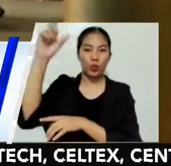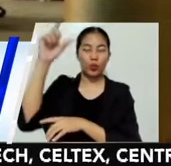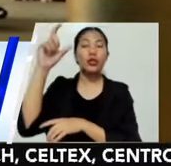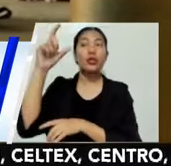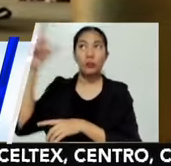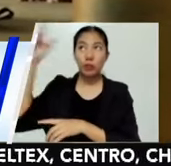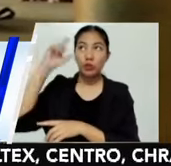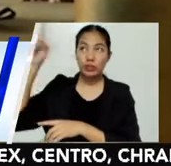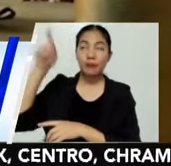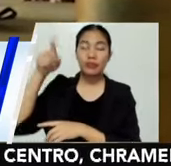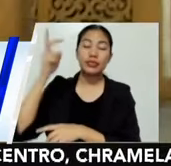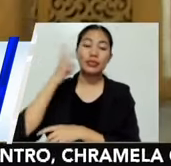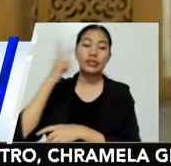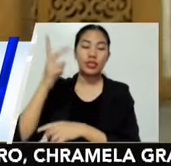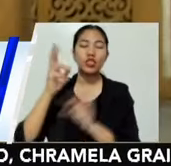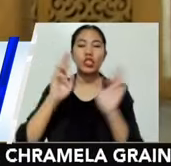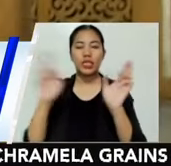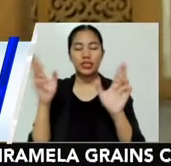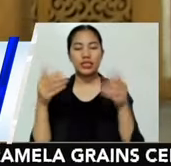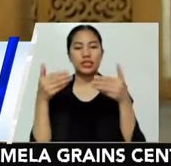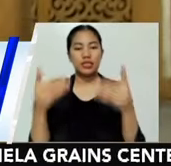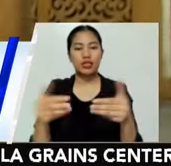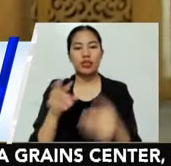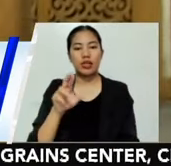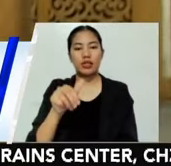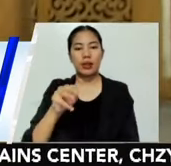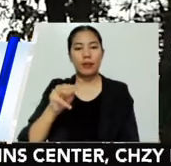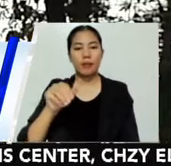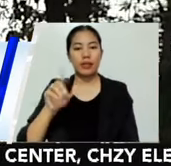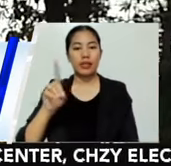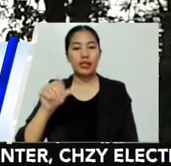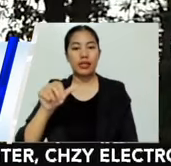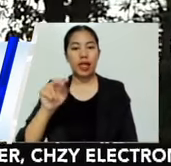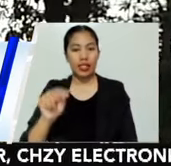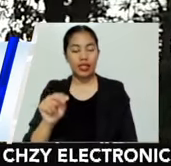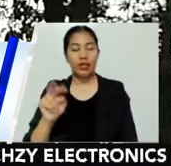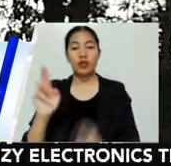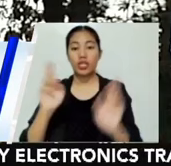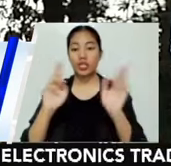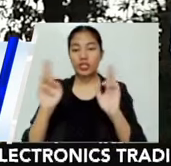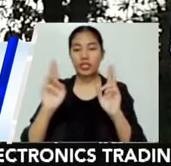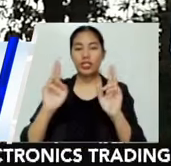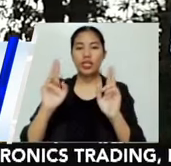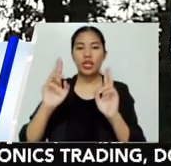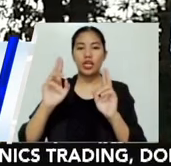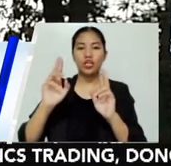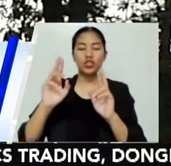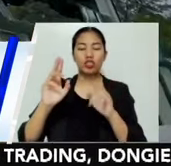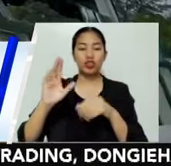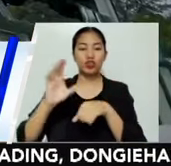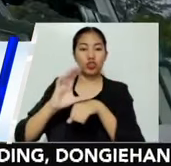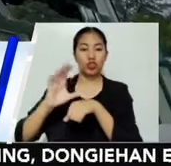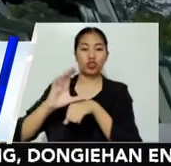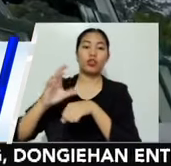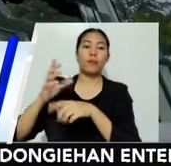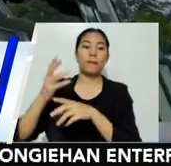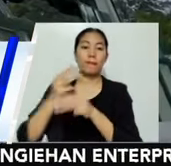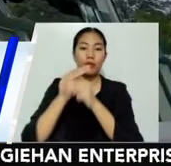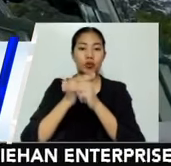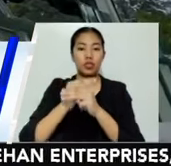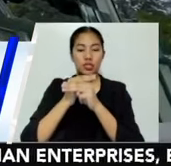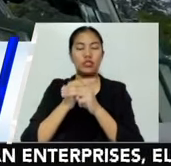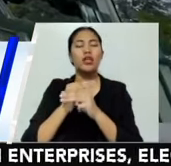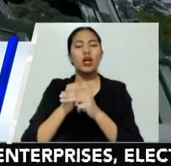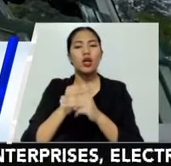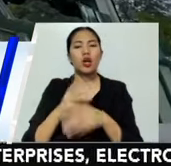Maynila at ilan Pang mosque sa bansa sa pagunita sa Ramadan itinuturing na holy month na mga Muslim ang Ramadan ang